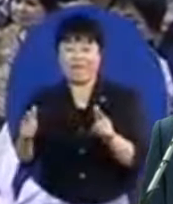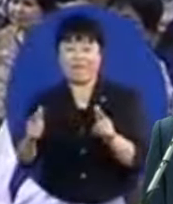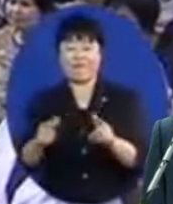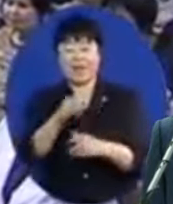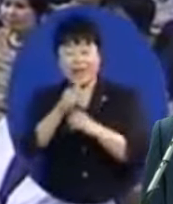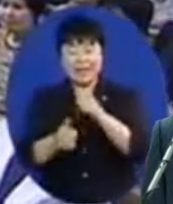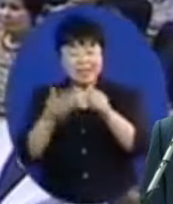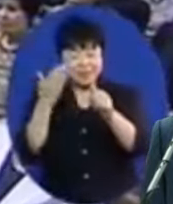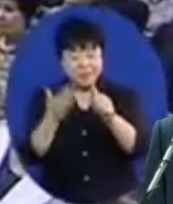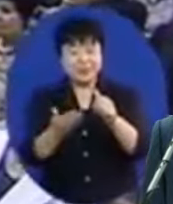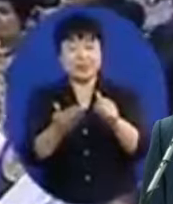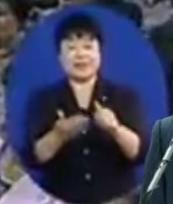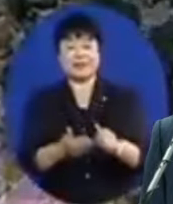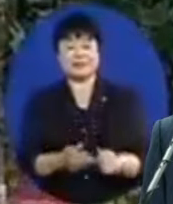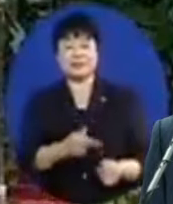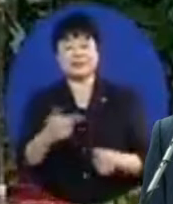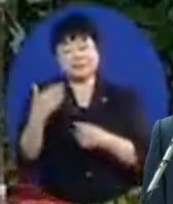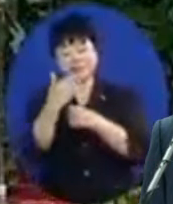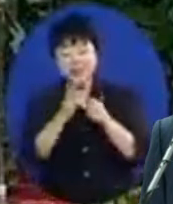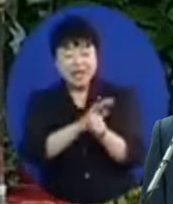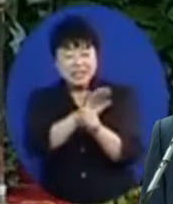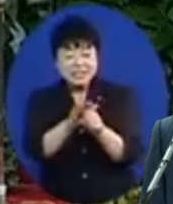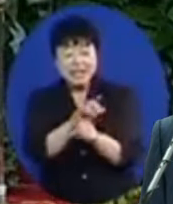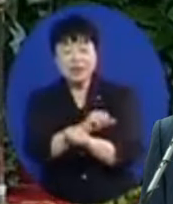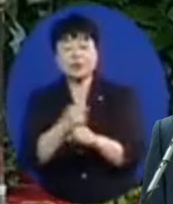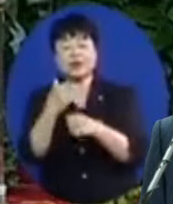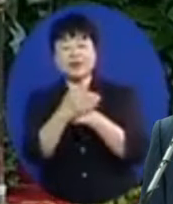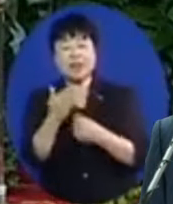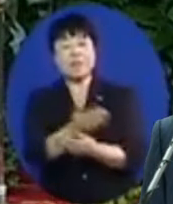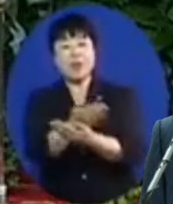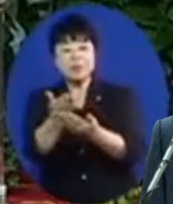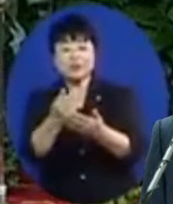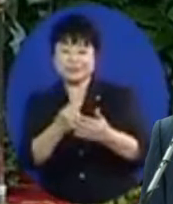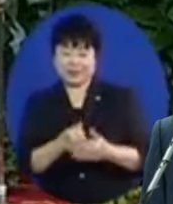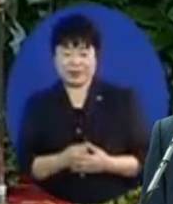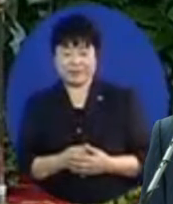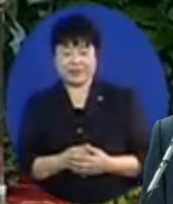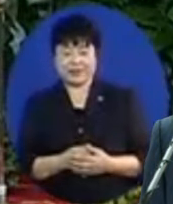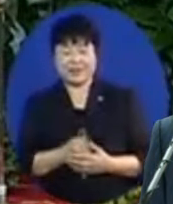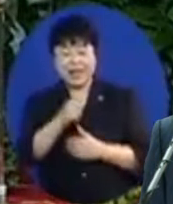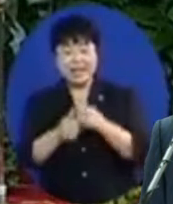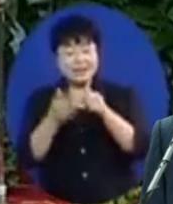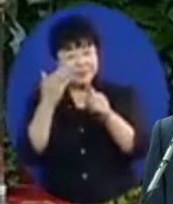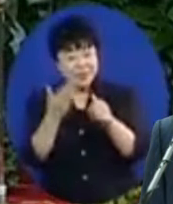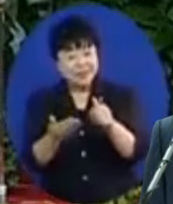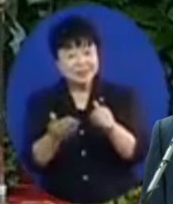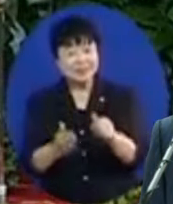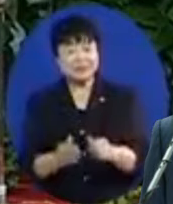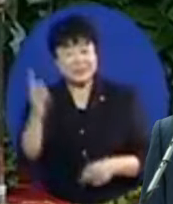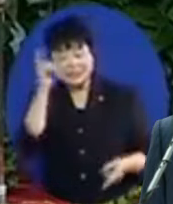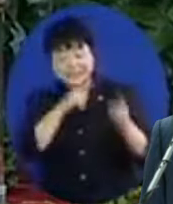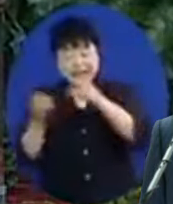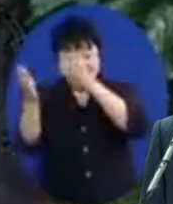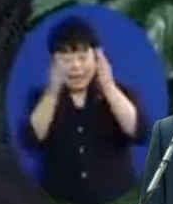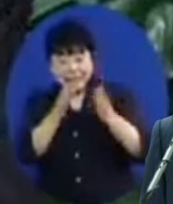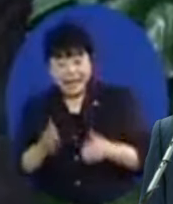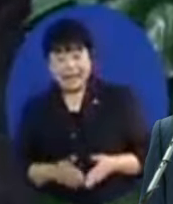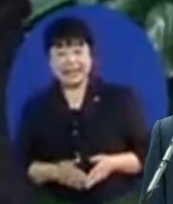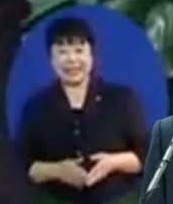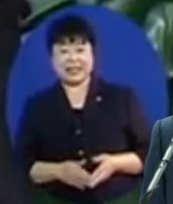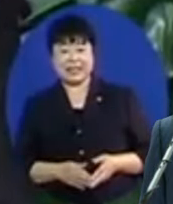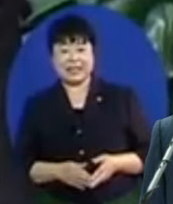하물며 하나님께서 그 무한한 사랑으로 우리에게 용서와 은혜를 베풀어 주신 것입니다. 하나님께서 상한 갈대도